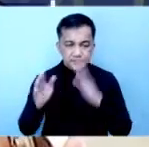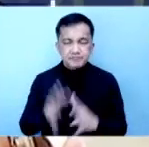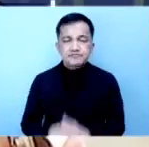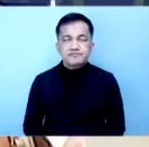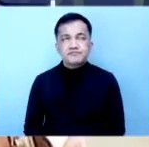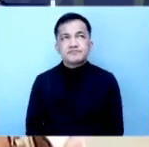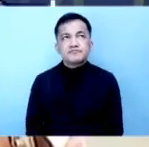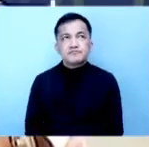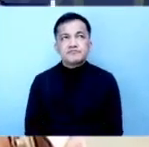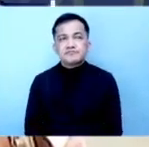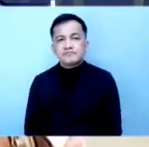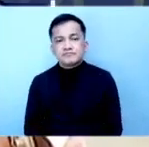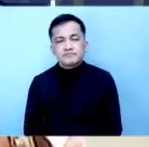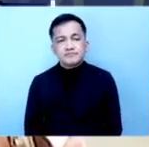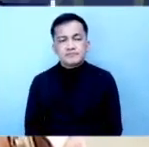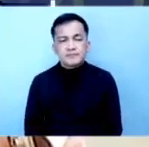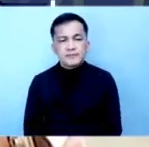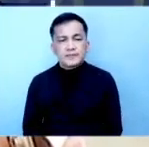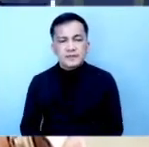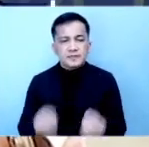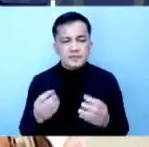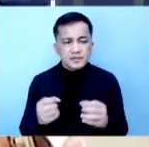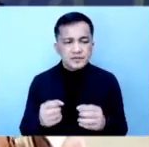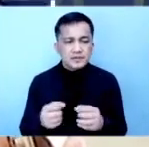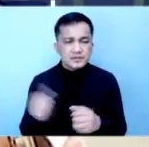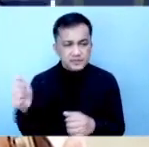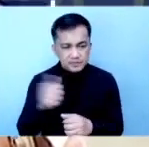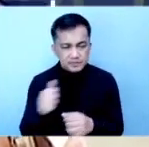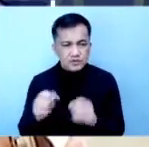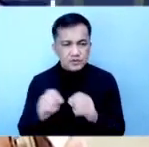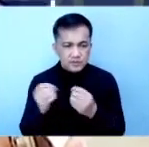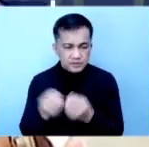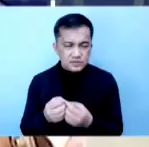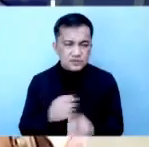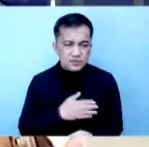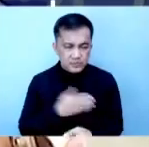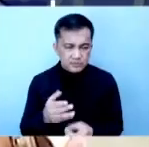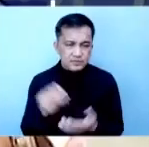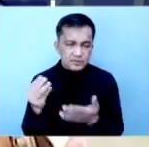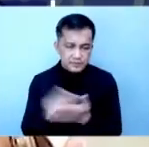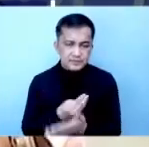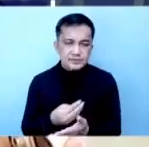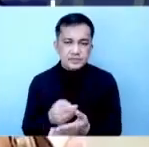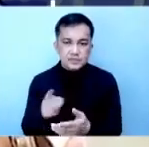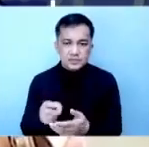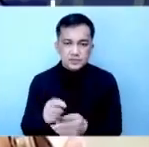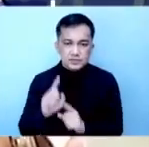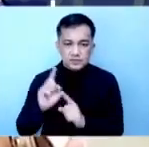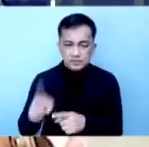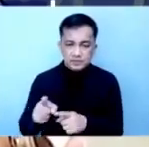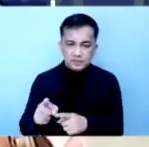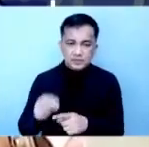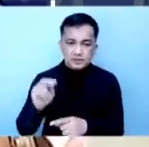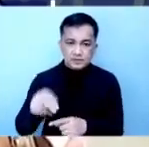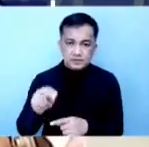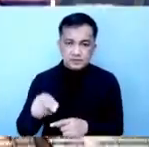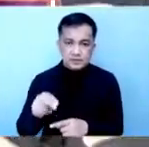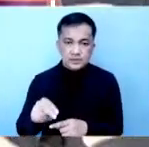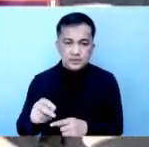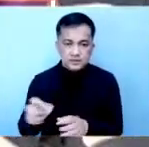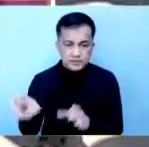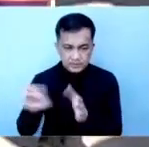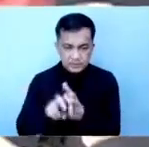rin transport organizations na willing na mag-modernize para matugunan yung mga pangangailangan ng mga